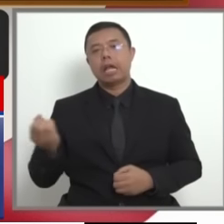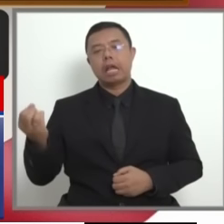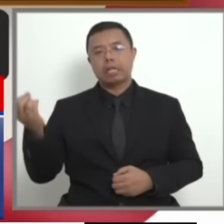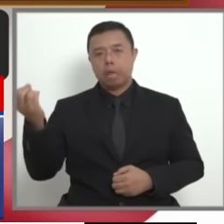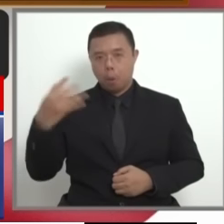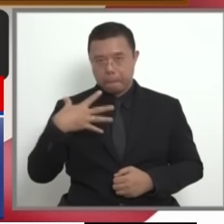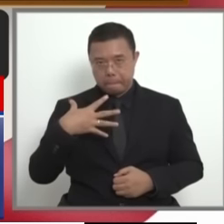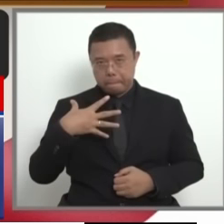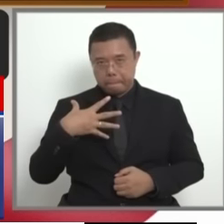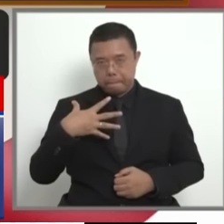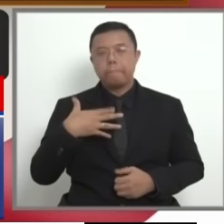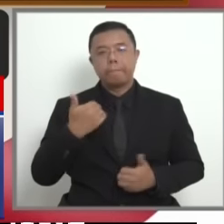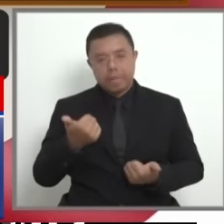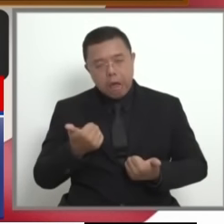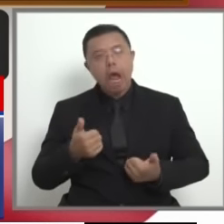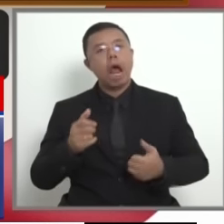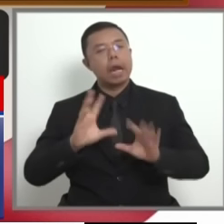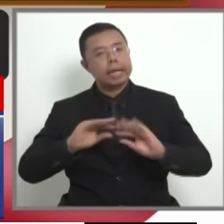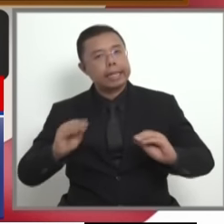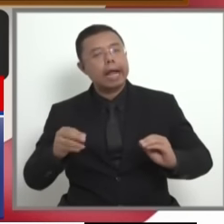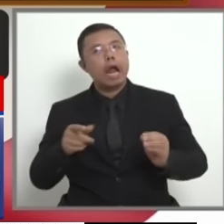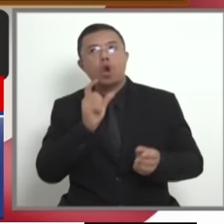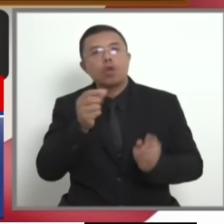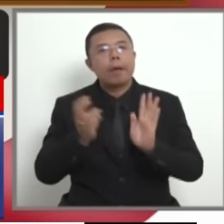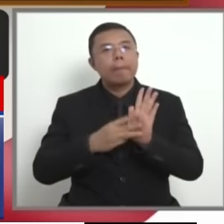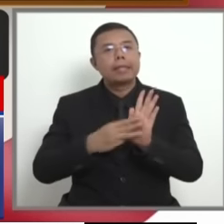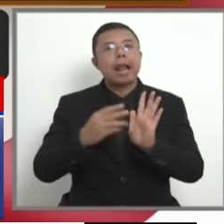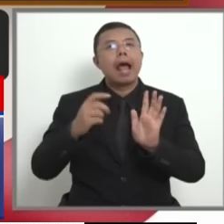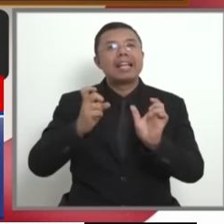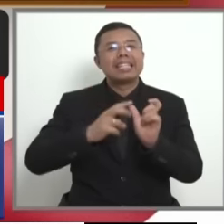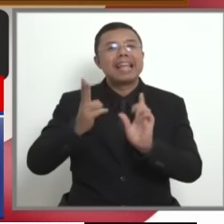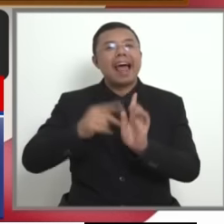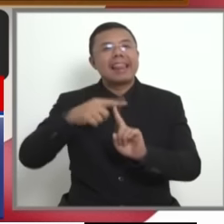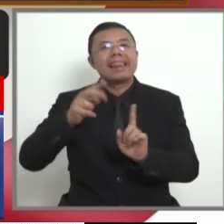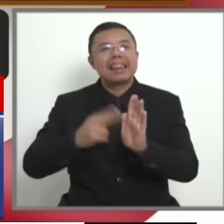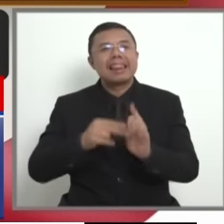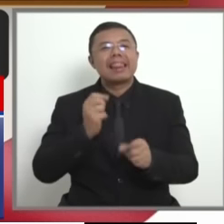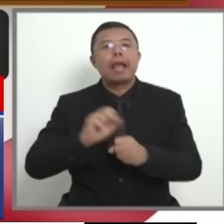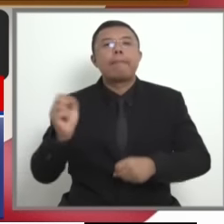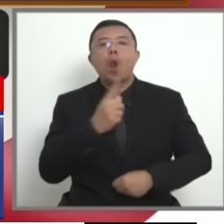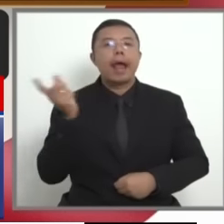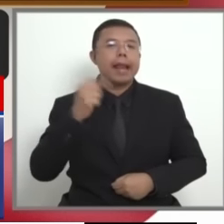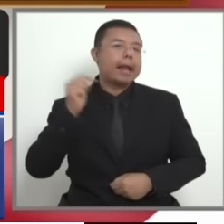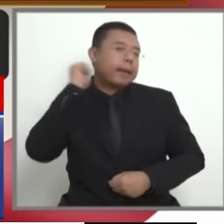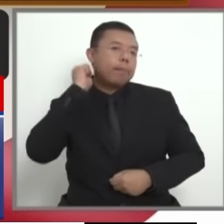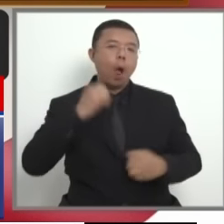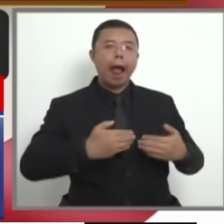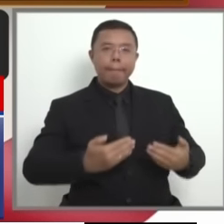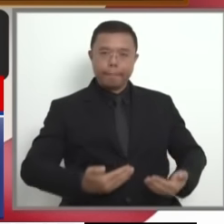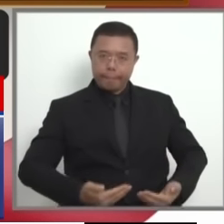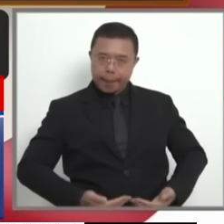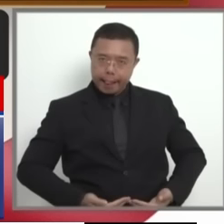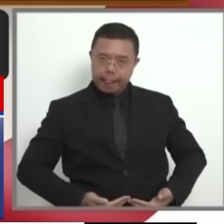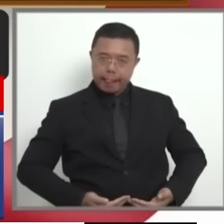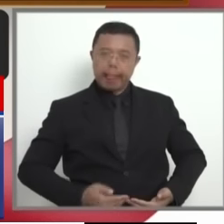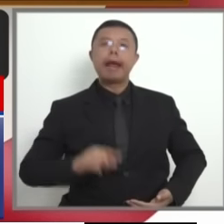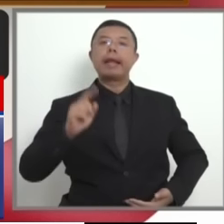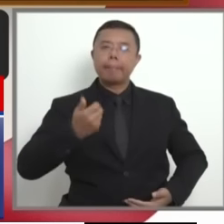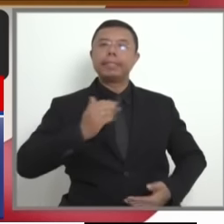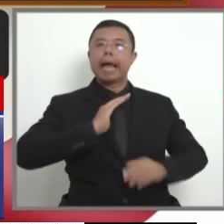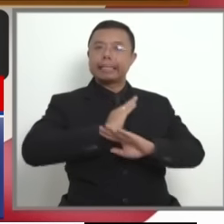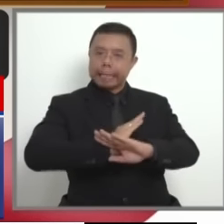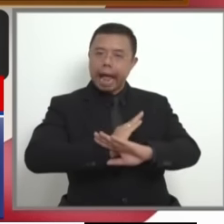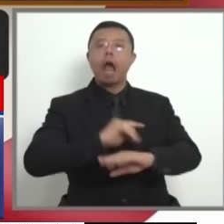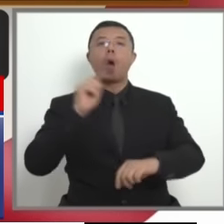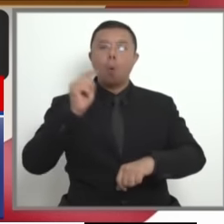namanya bisa dilakukan jadi mengatasi stunting sejak ibu hamil bahkan bisa dicegah